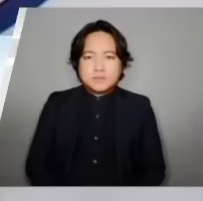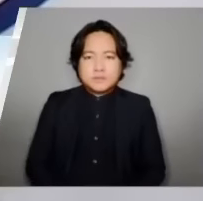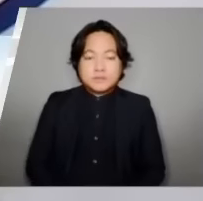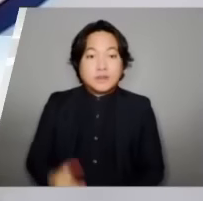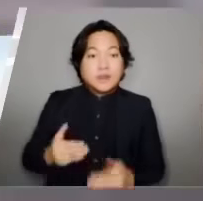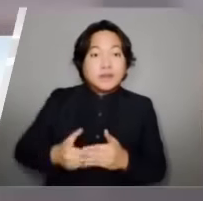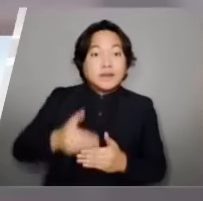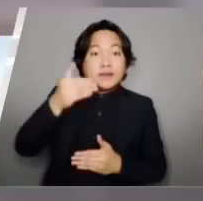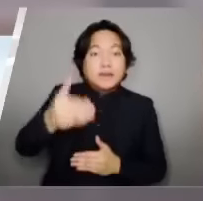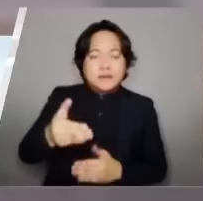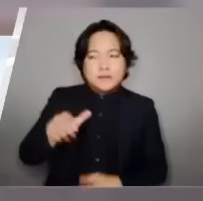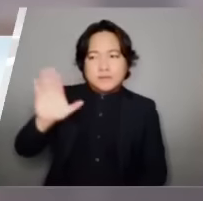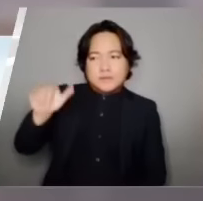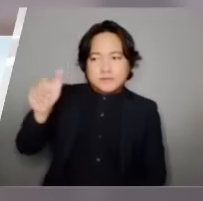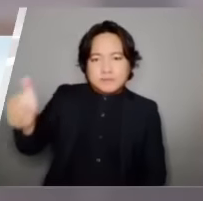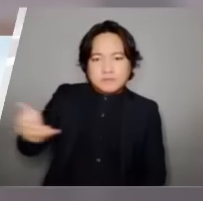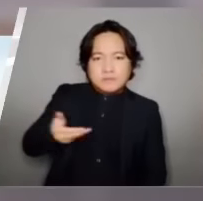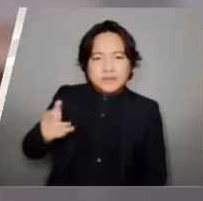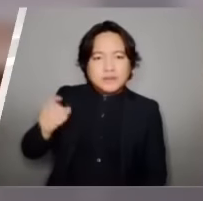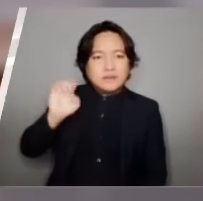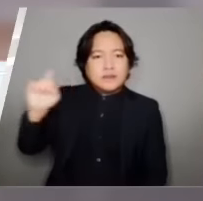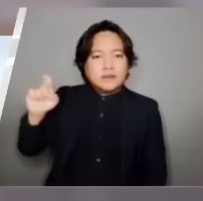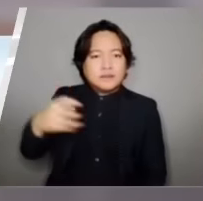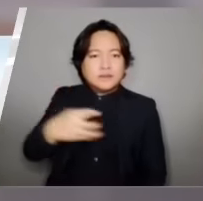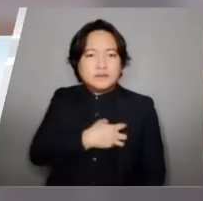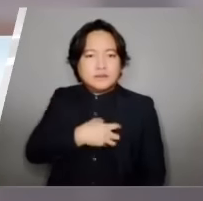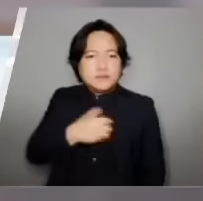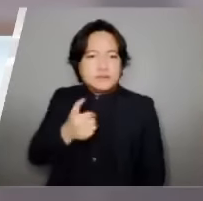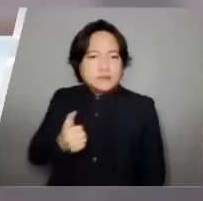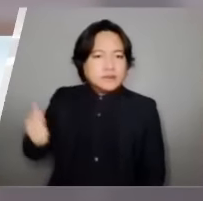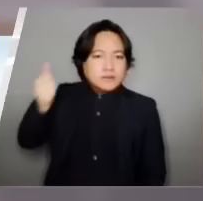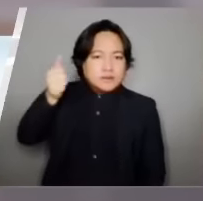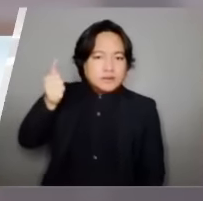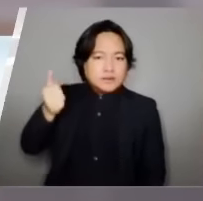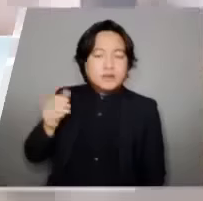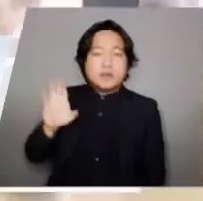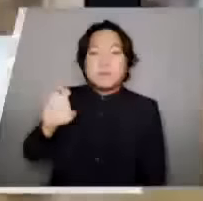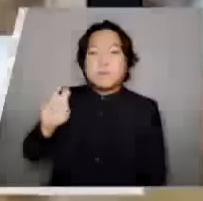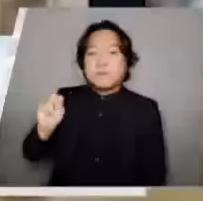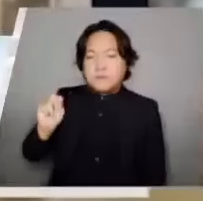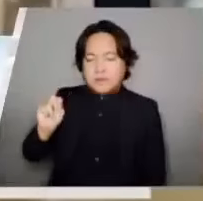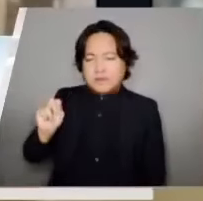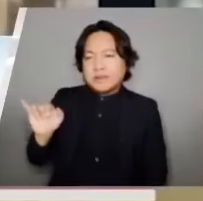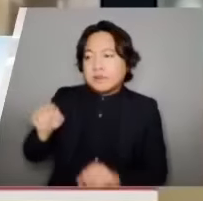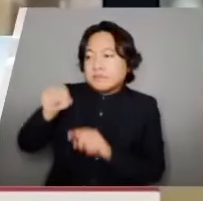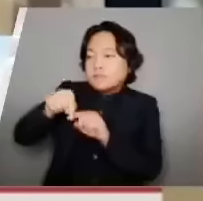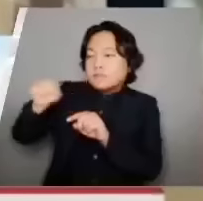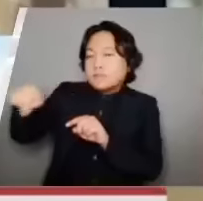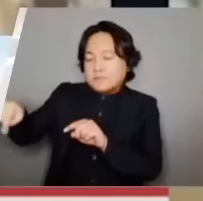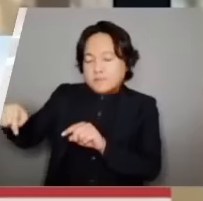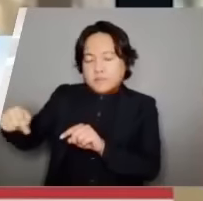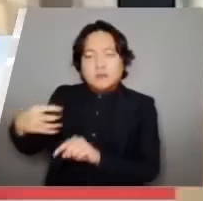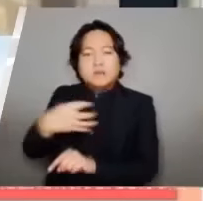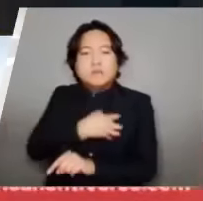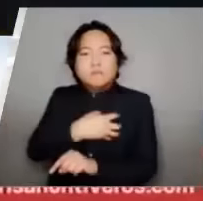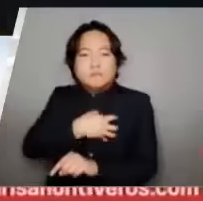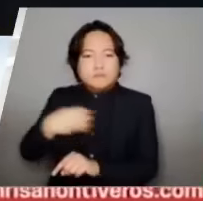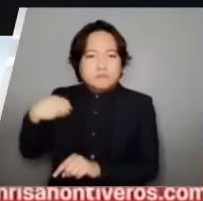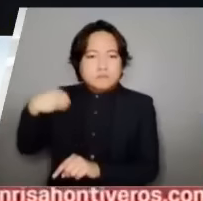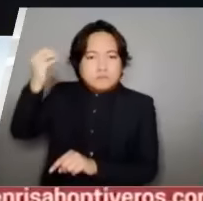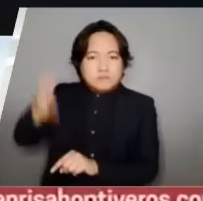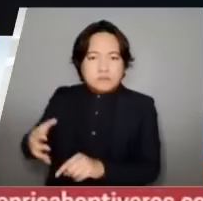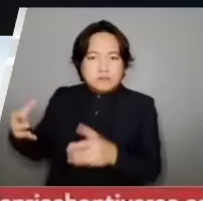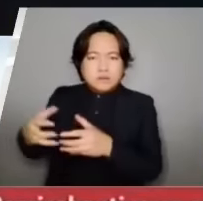sa Senado si dating PNP Chief Benjamin Acorda Jr. at iba pang PNP official. Kaugnay ng larawan nila kasama ang ilang